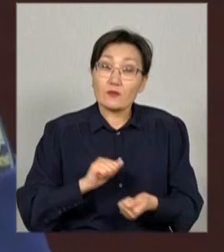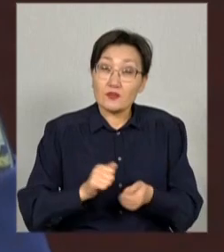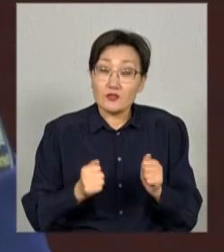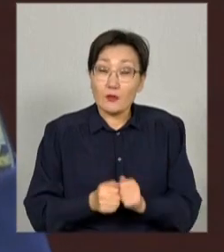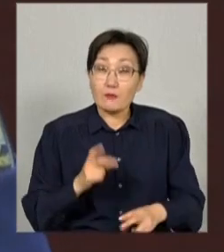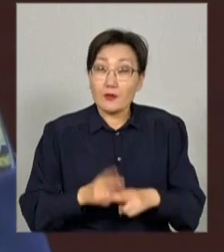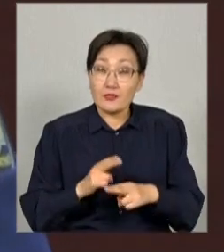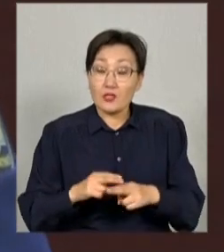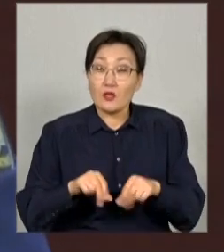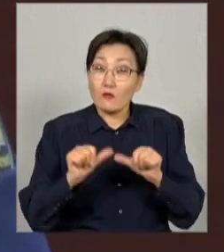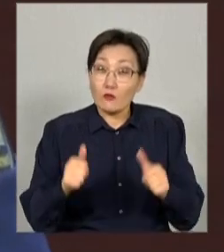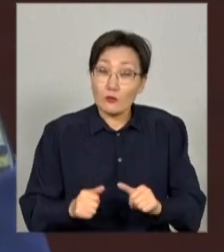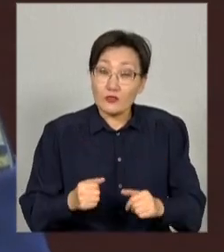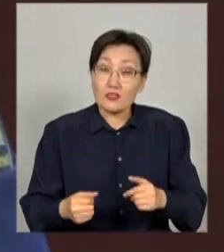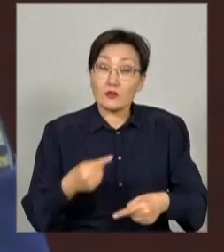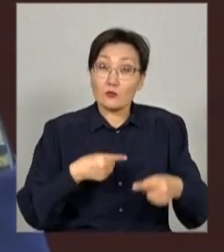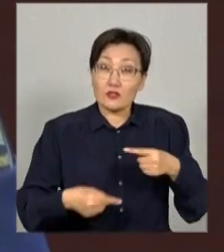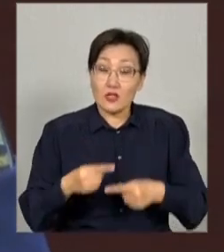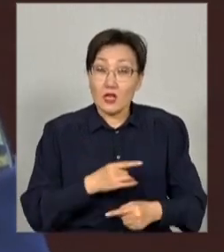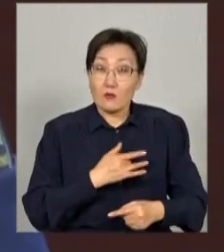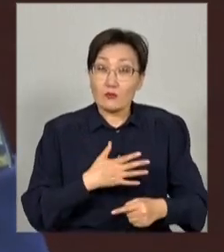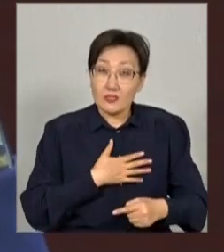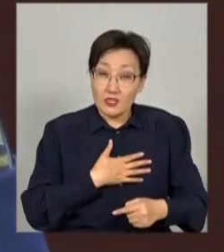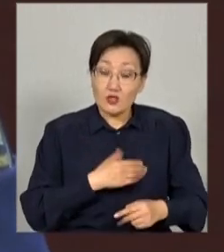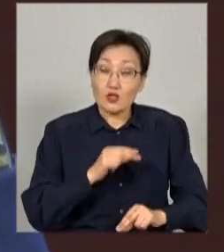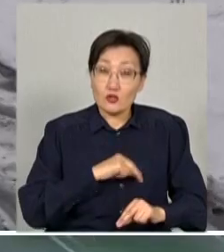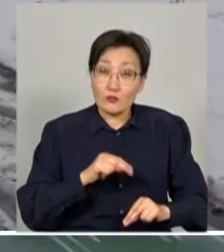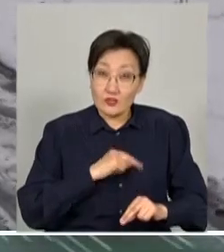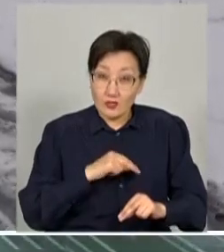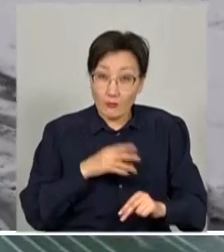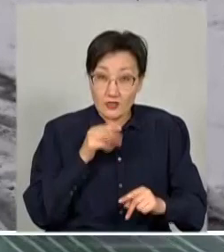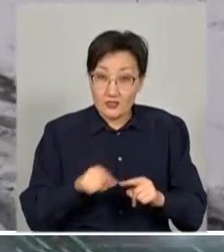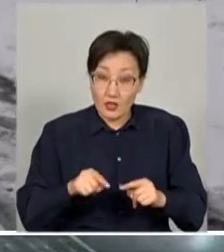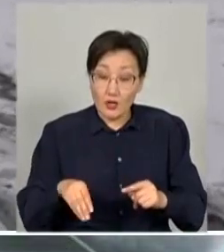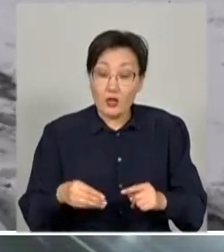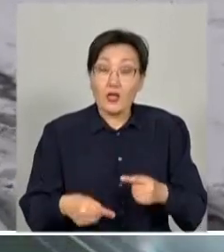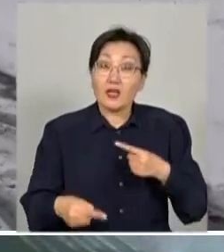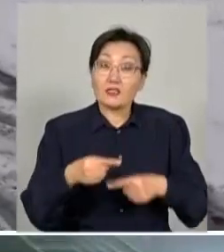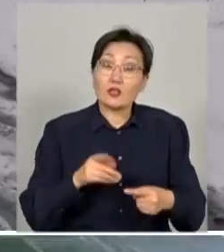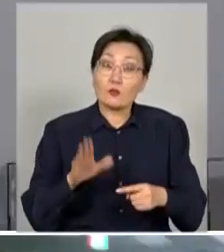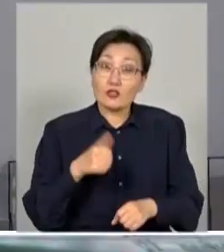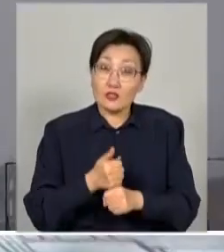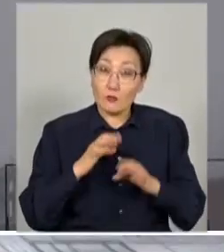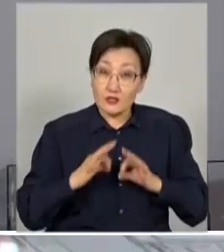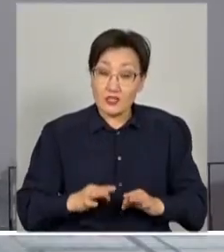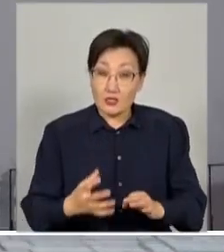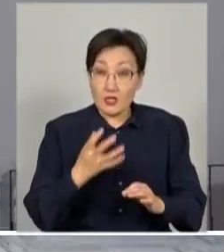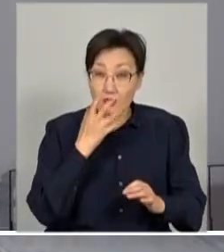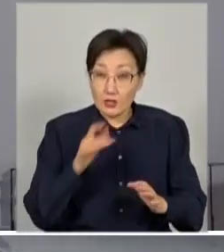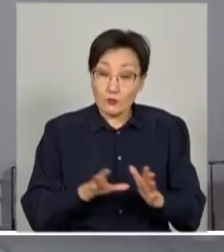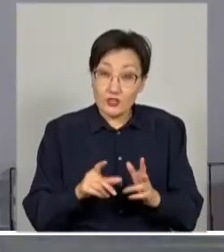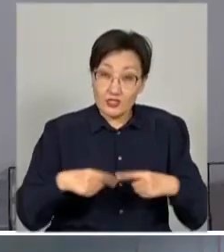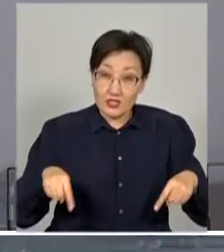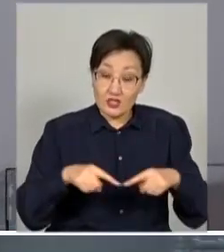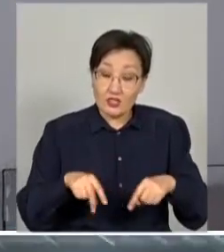түрінде өтелді. Қалған сома монополиясыздандыру жұмыстары барысында өтеледі. Сонымен қатар бас прокуратура елдегі жылу электр